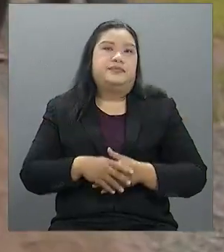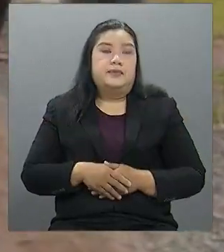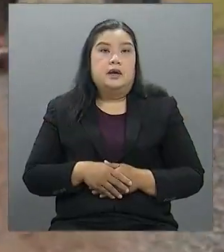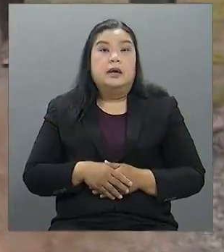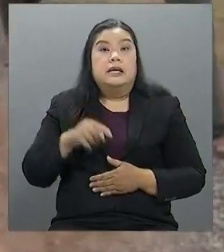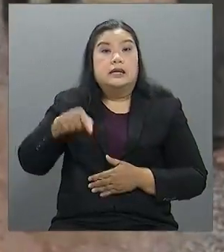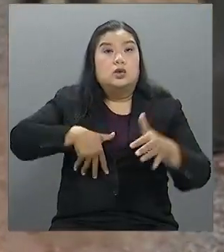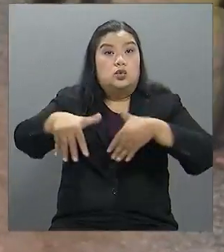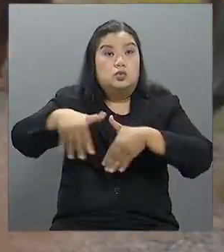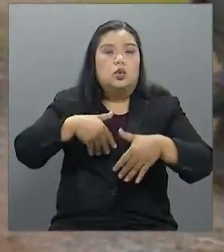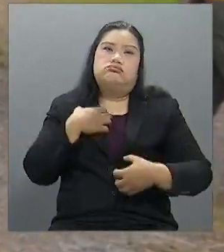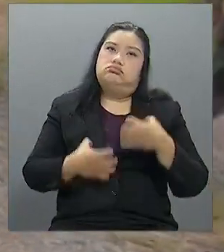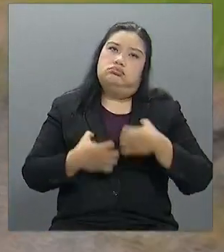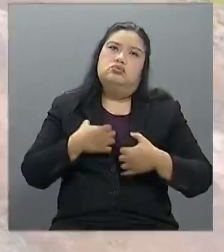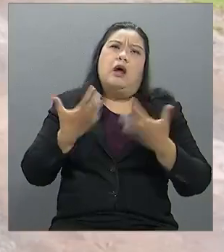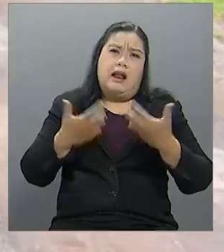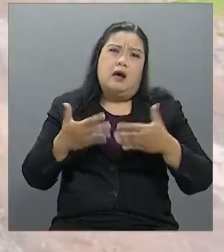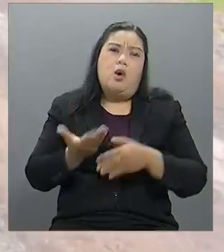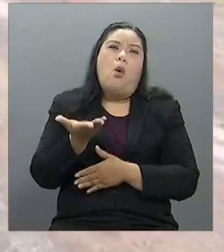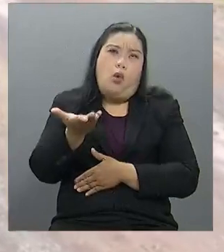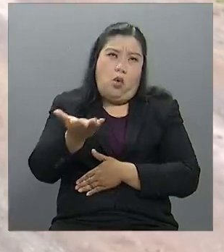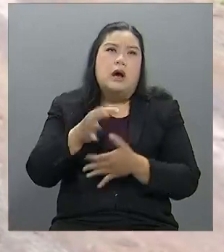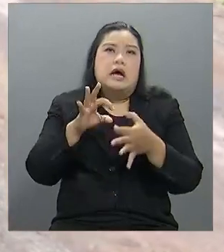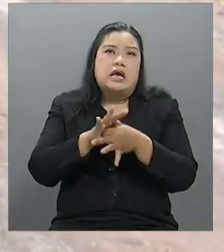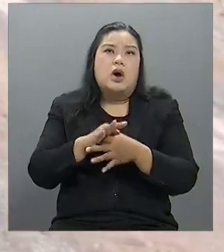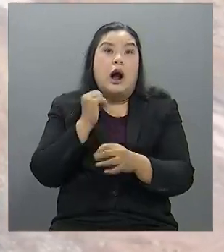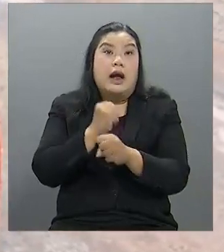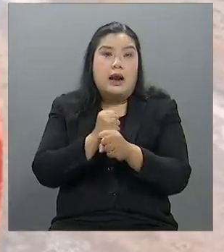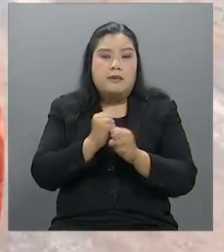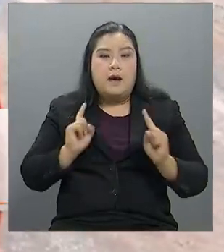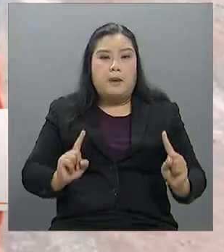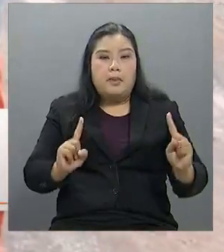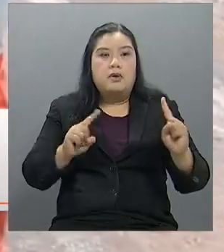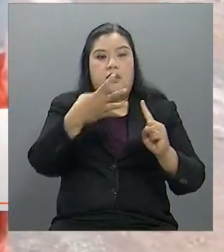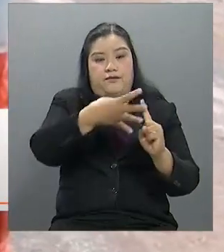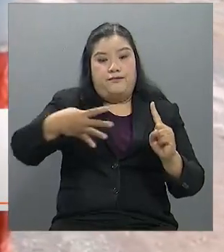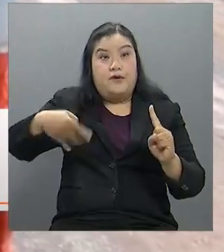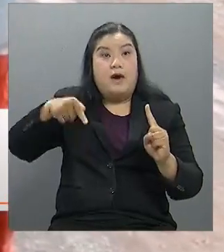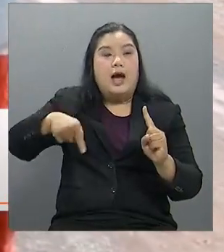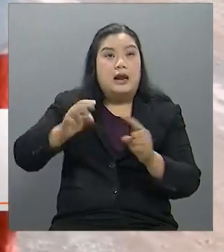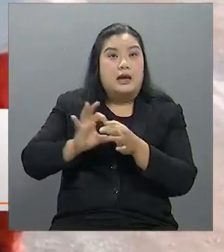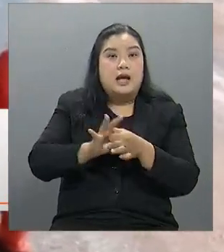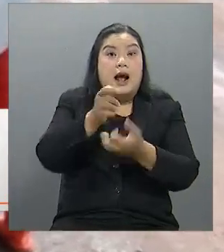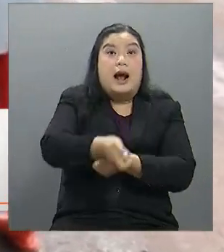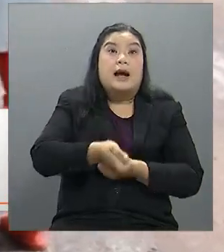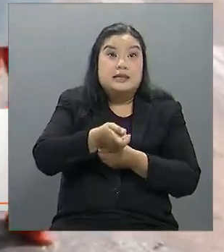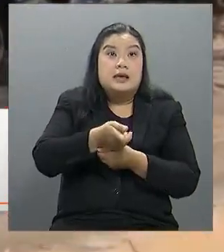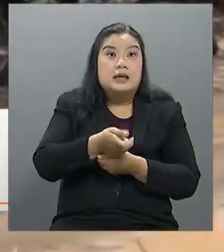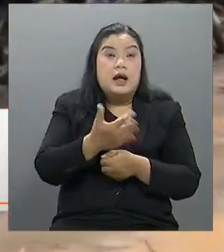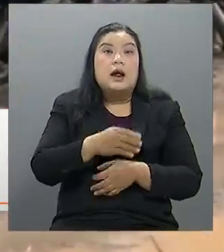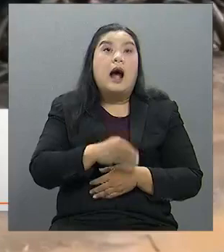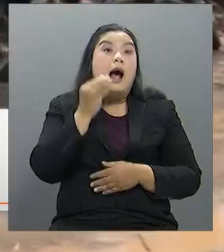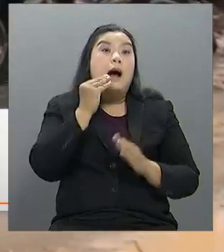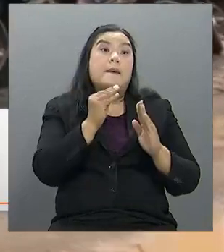อกว่าตัวเองจะไปขอไฟฟ้าเพื่อการเกษตรเจ้าหน้าที่บอกไม่มีงบนะคะเจ้าหน้าที่การไฟฟ้าบอกว่ามาสร้างบ้านสร้างห้องน้ำไว้สิคือมาสร้างบ้านไว้